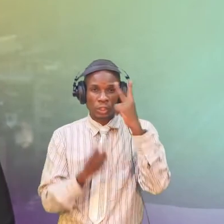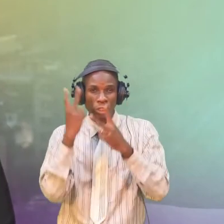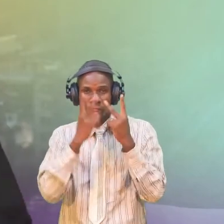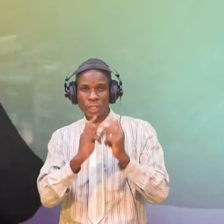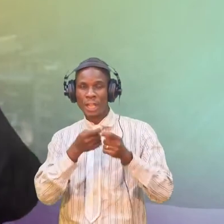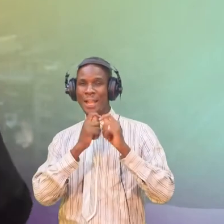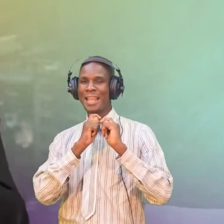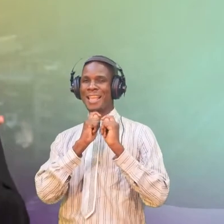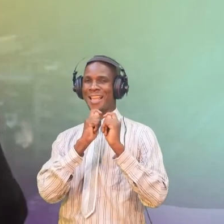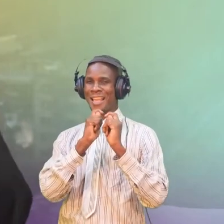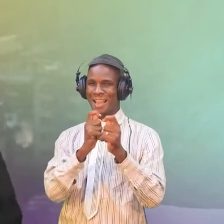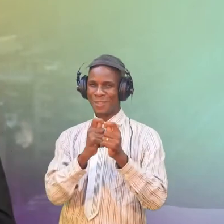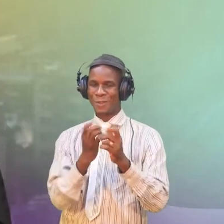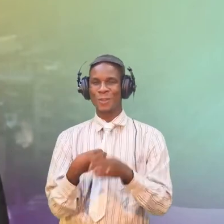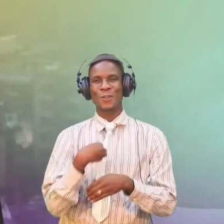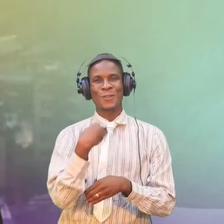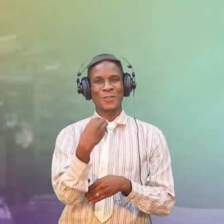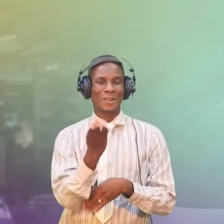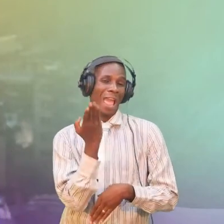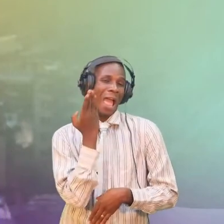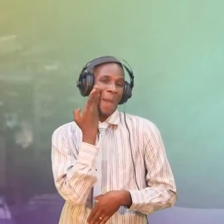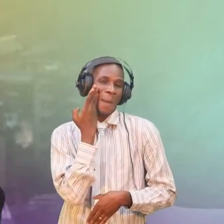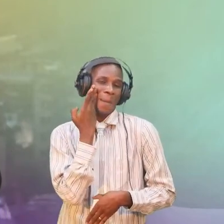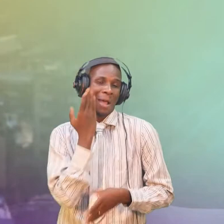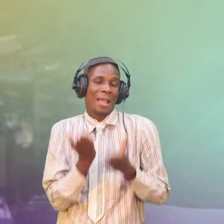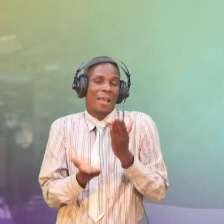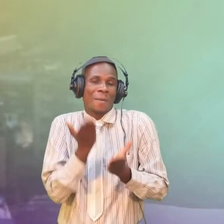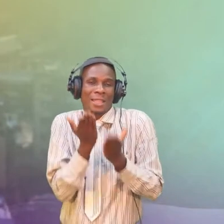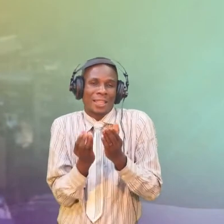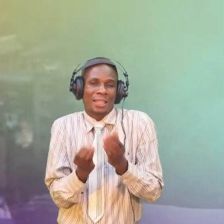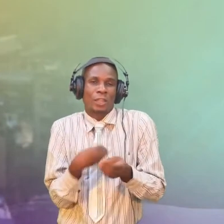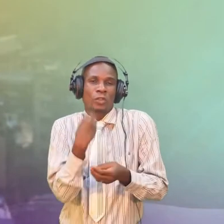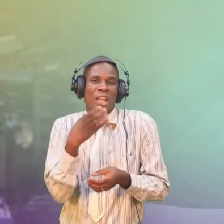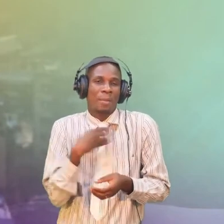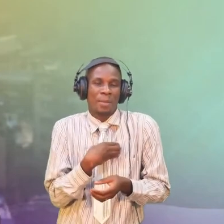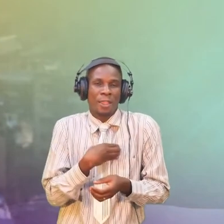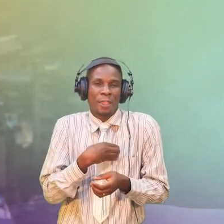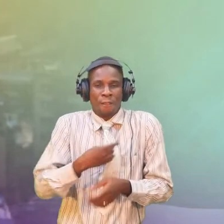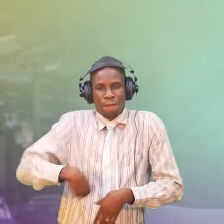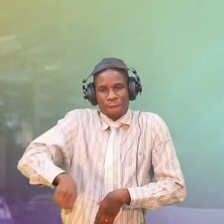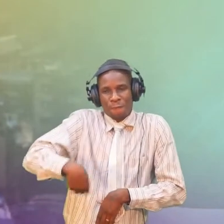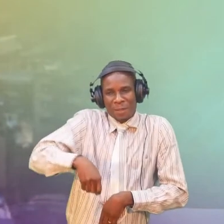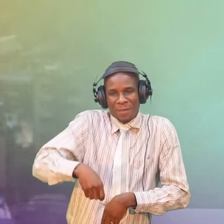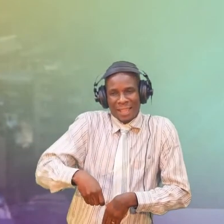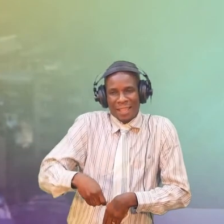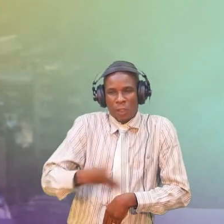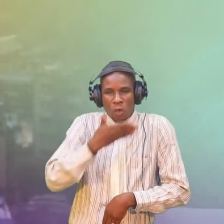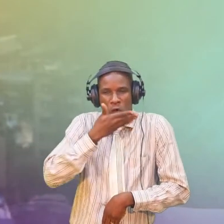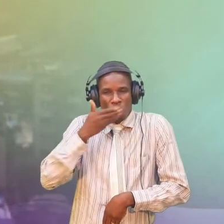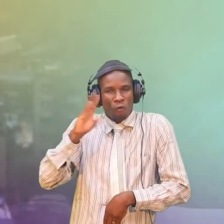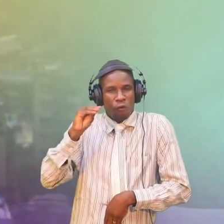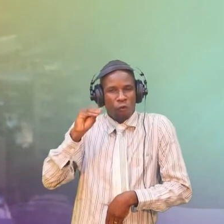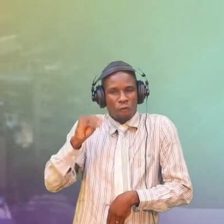madogo moja kwa mwingine. Hata kwa mfano unampa zawadi ya